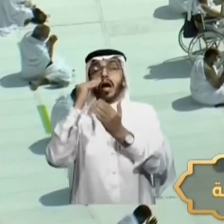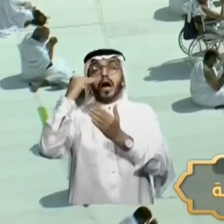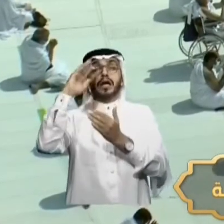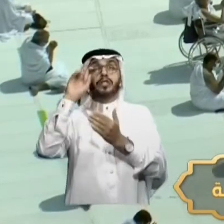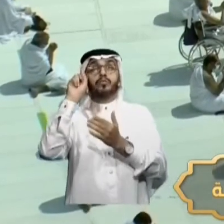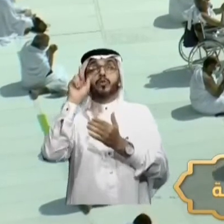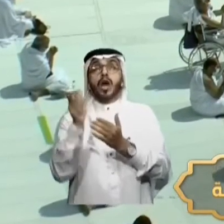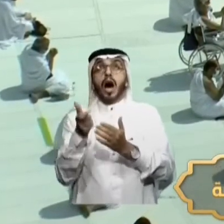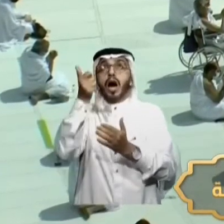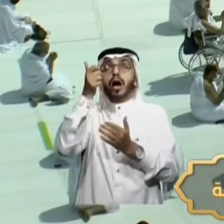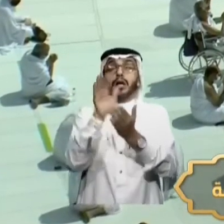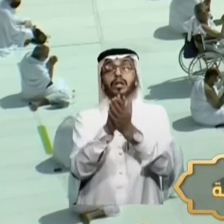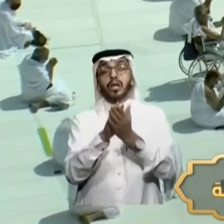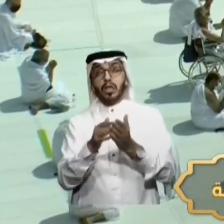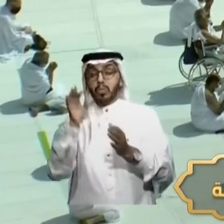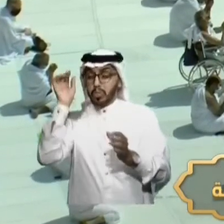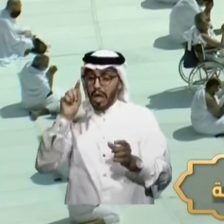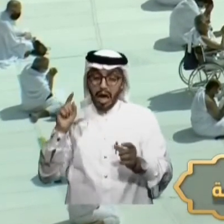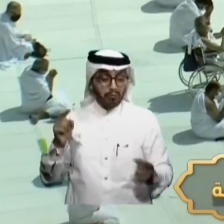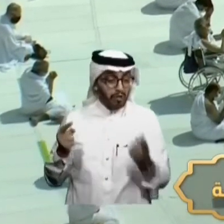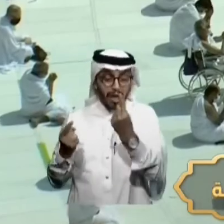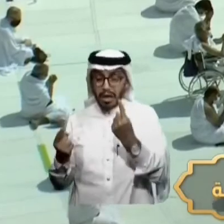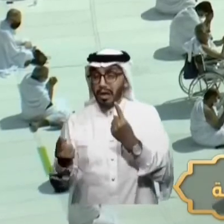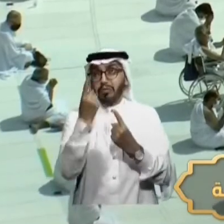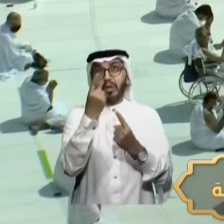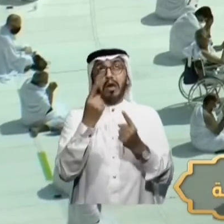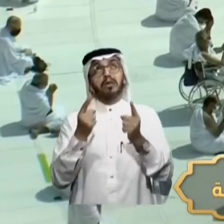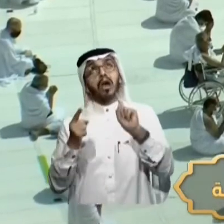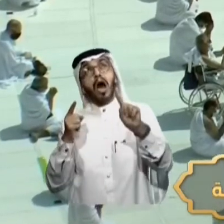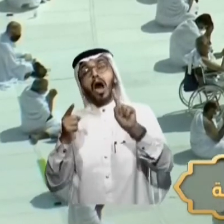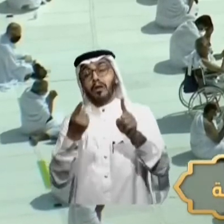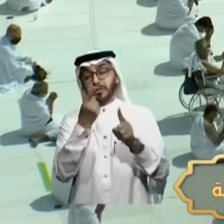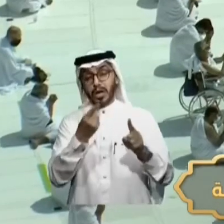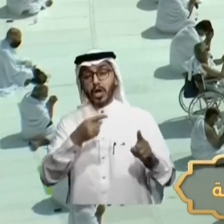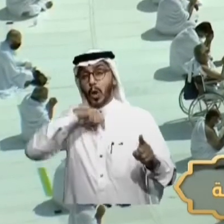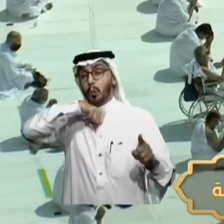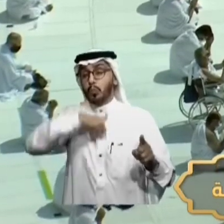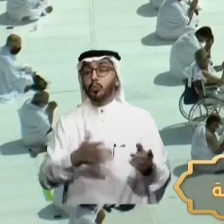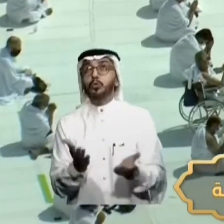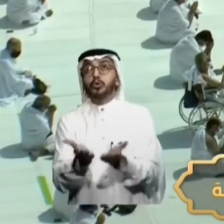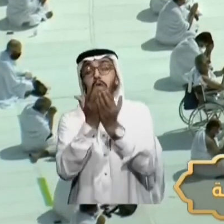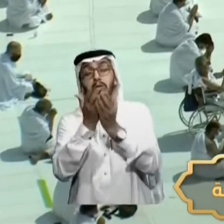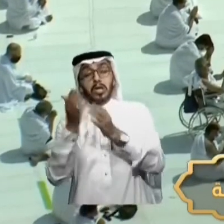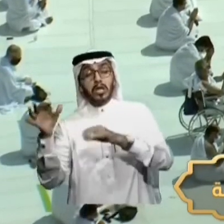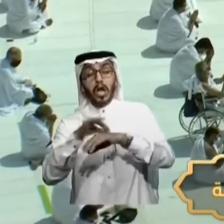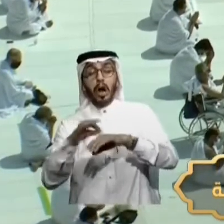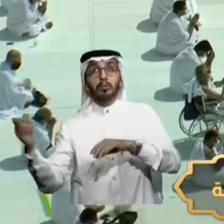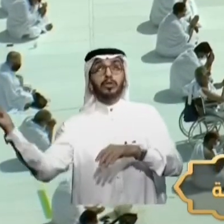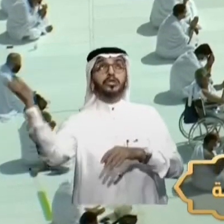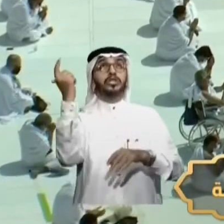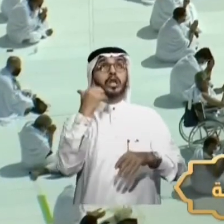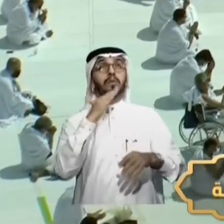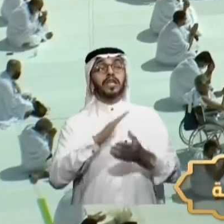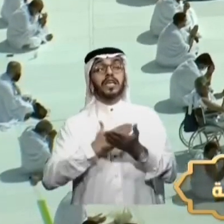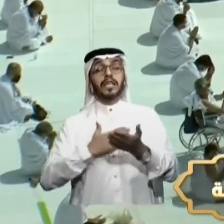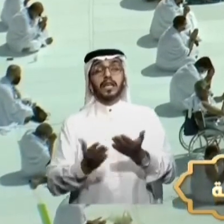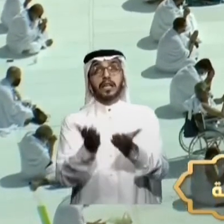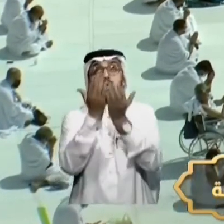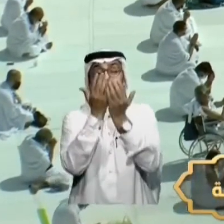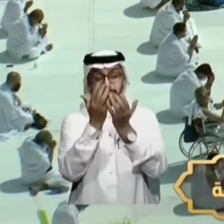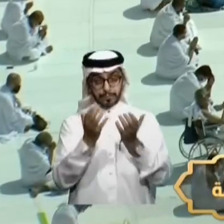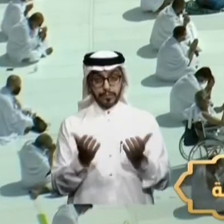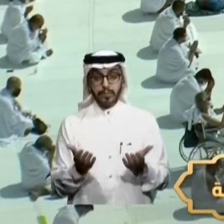ونعم الوكيل، على من آذانا وآذى مشاعر المسلمين يا رب